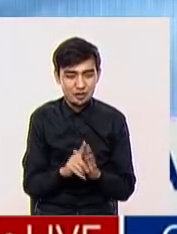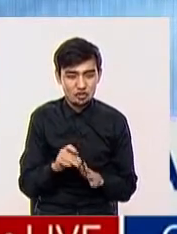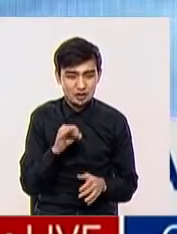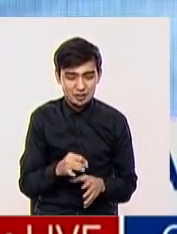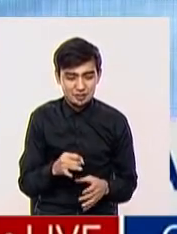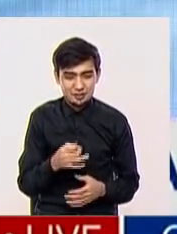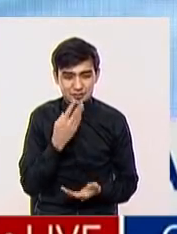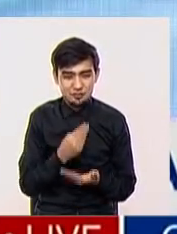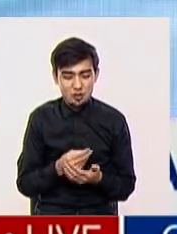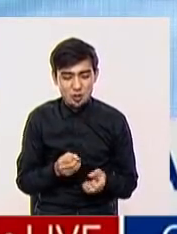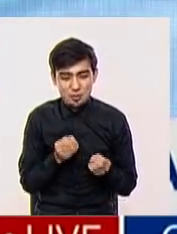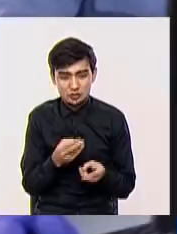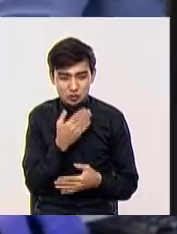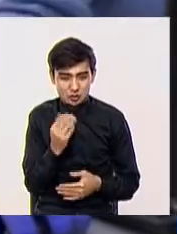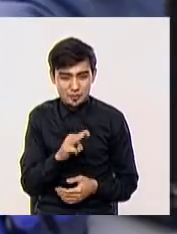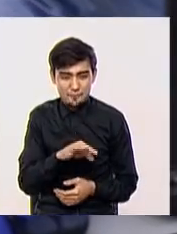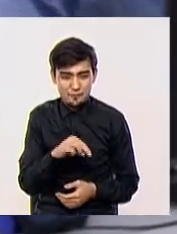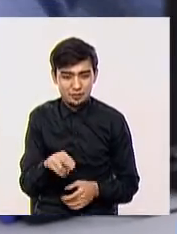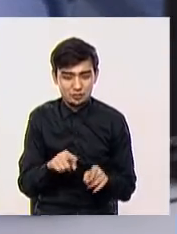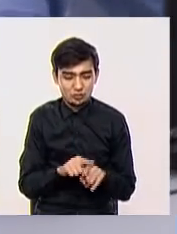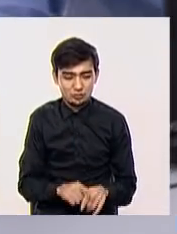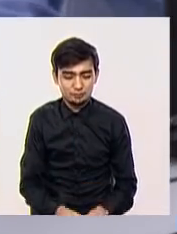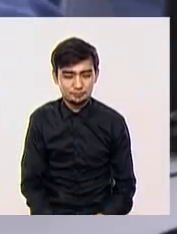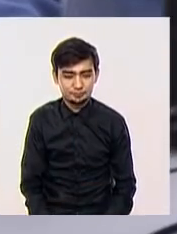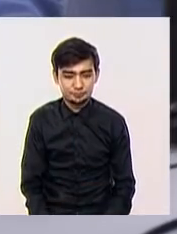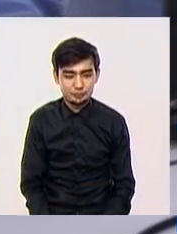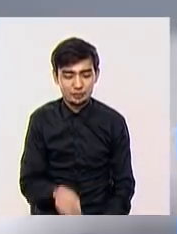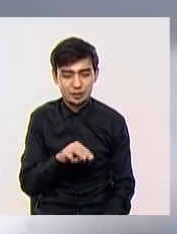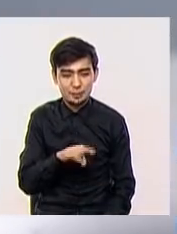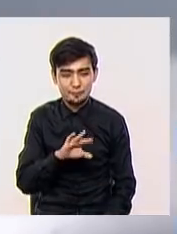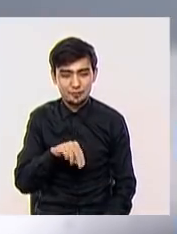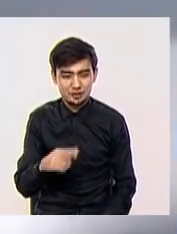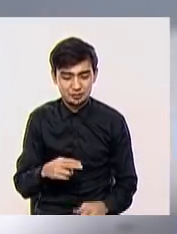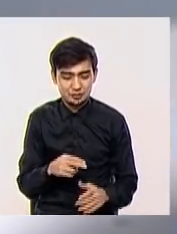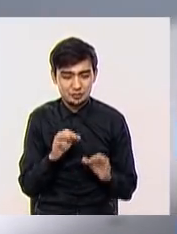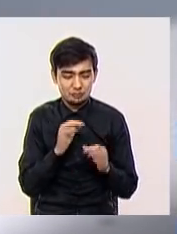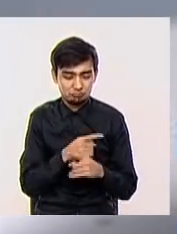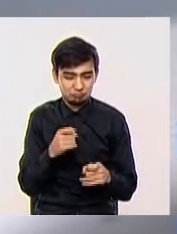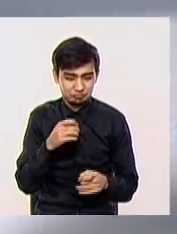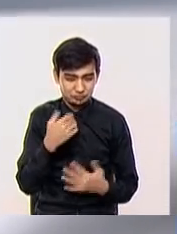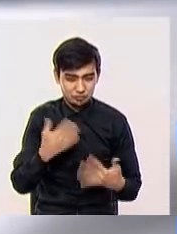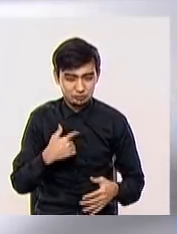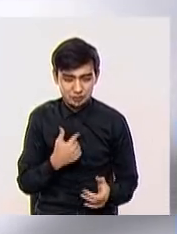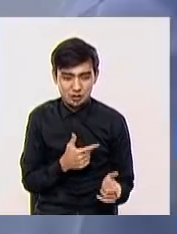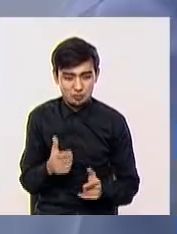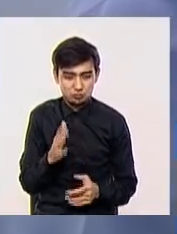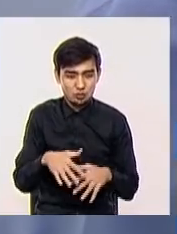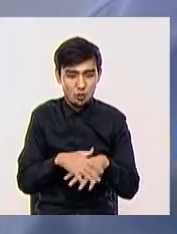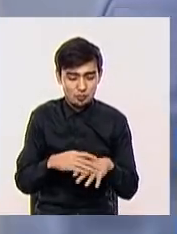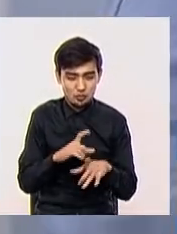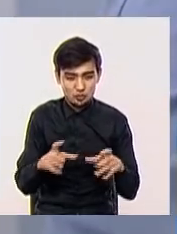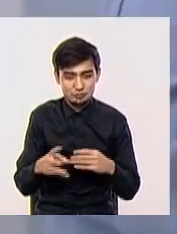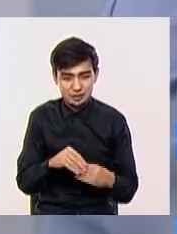подразделения собственной безопасности МВД. В МВД сообщили, что готовы сотрудничать с общественниками